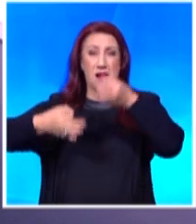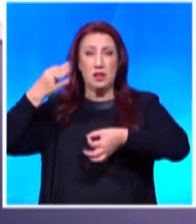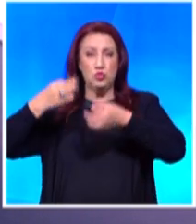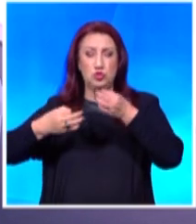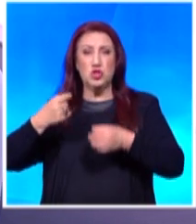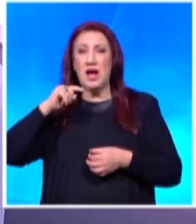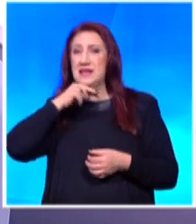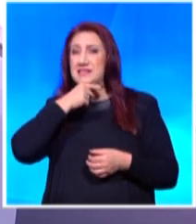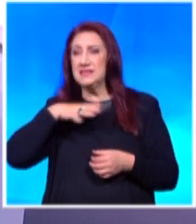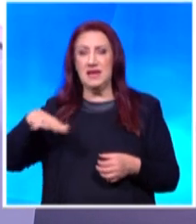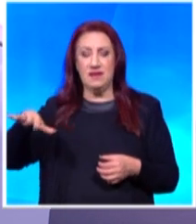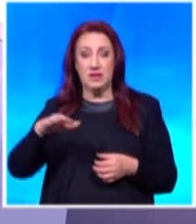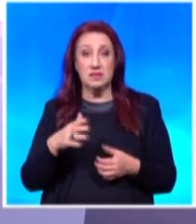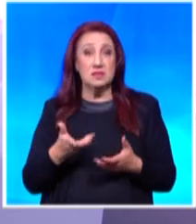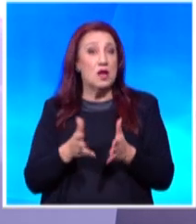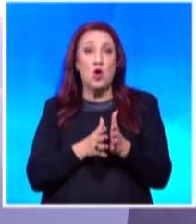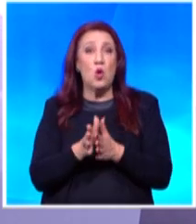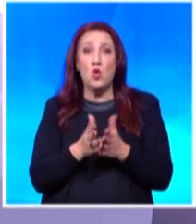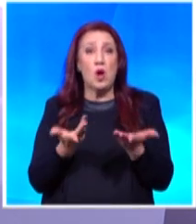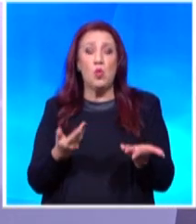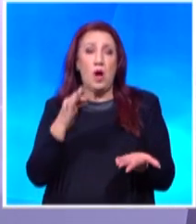ще получат хората обезщетенията си?